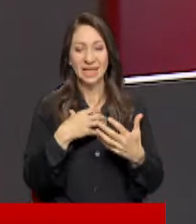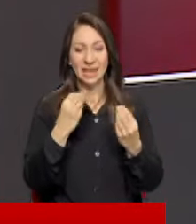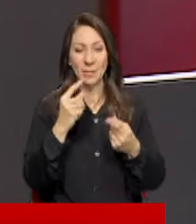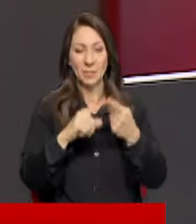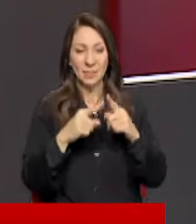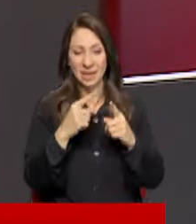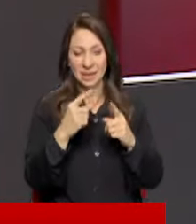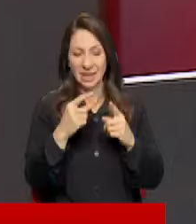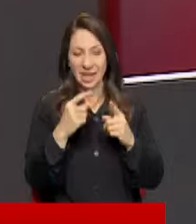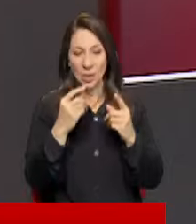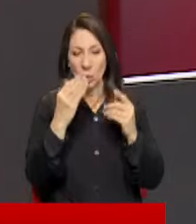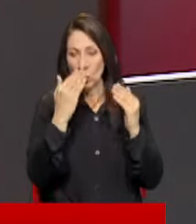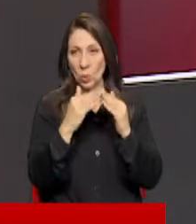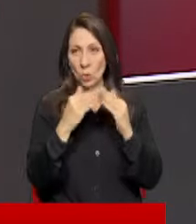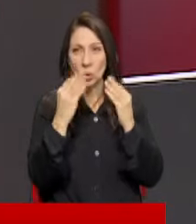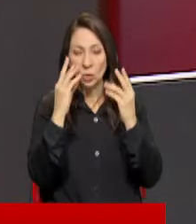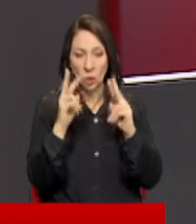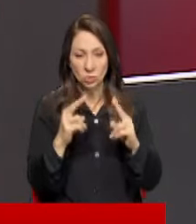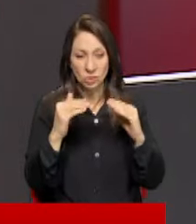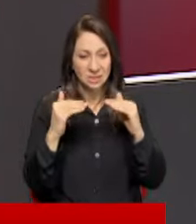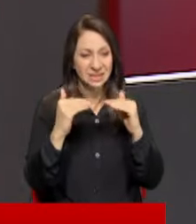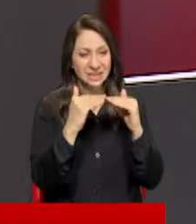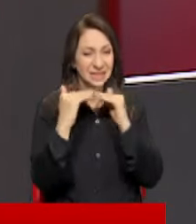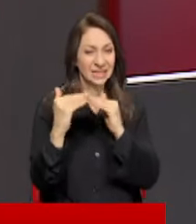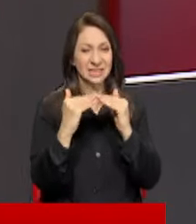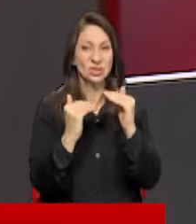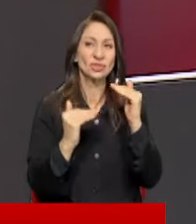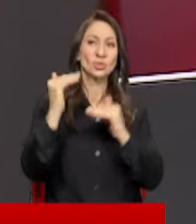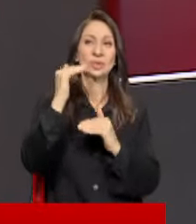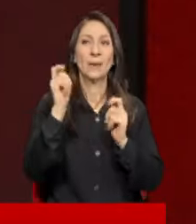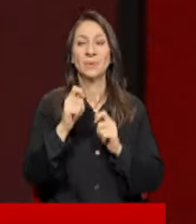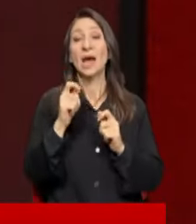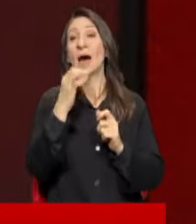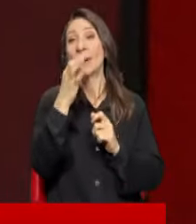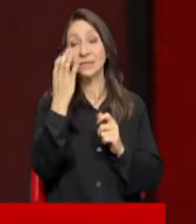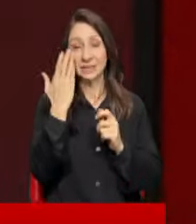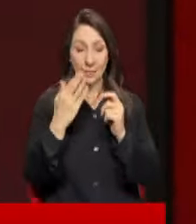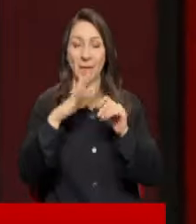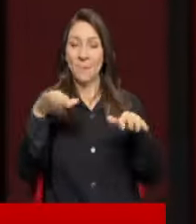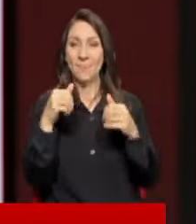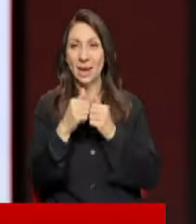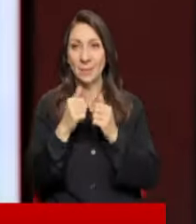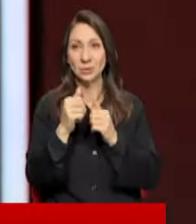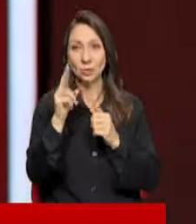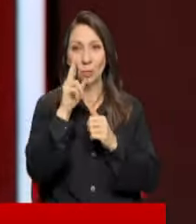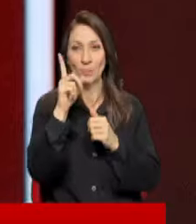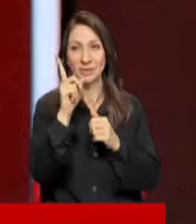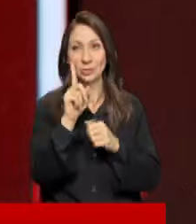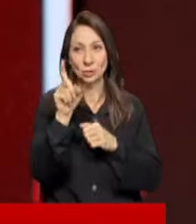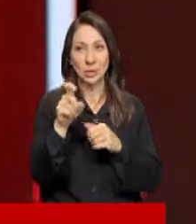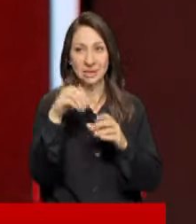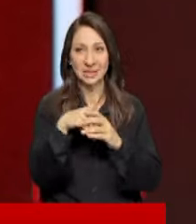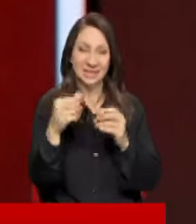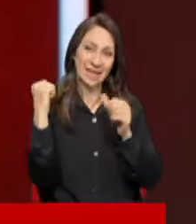uygun gördüğü kıstasların dışında konuşmalar yaptı. Efendim haberimizi izleyelim. Hep birlikte son bir soru